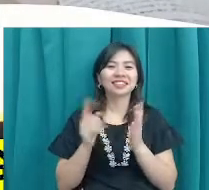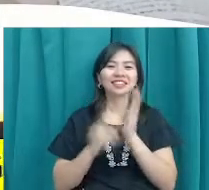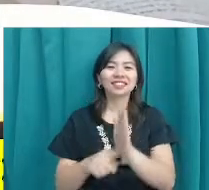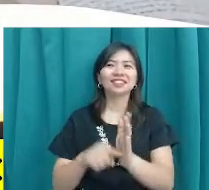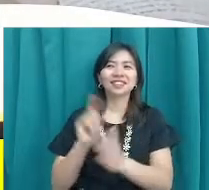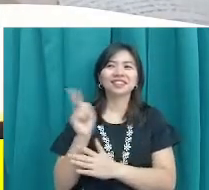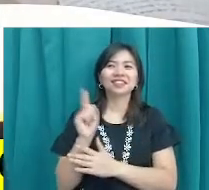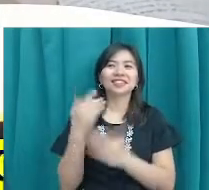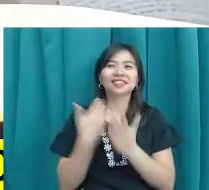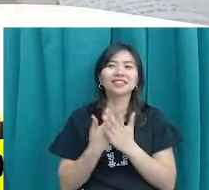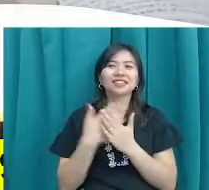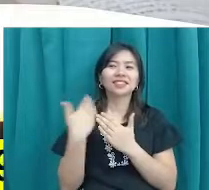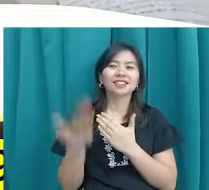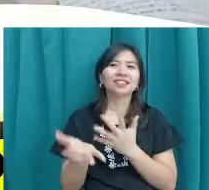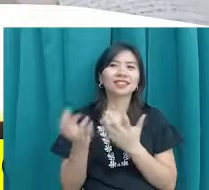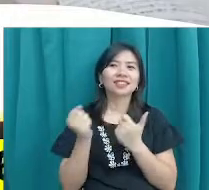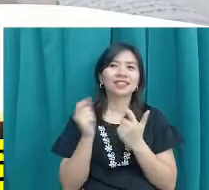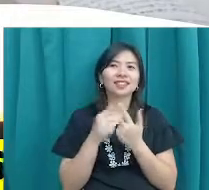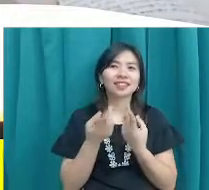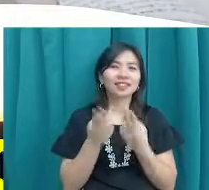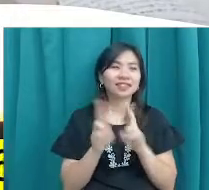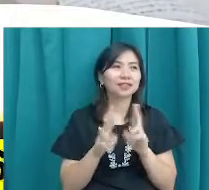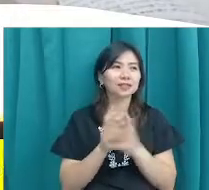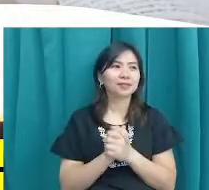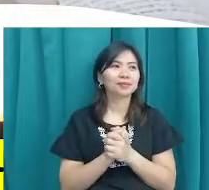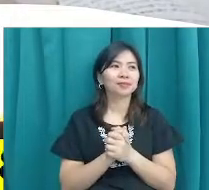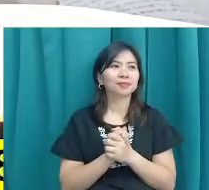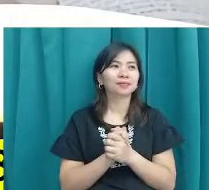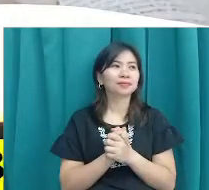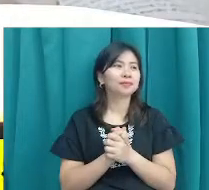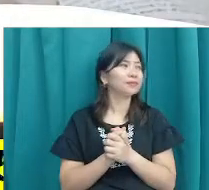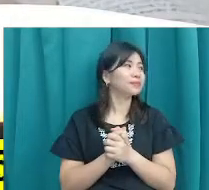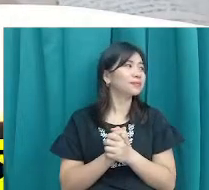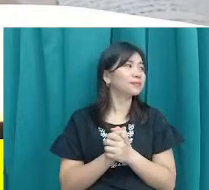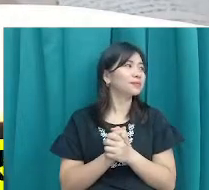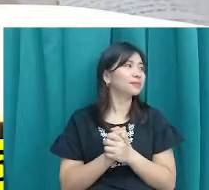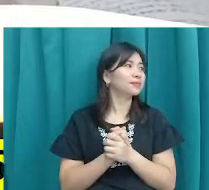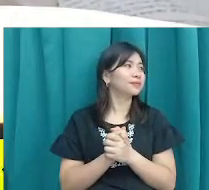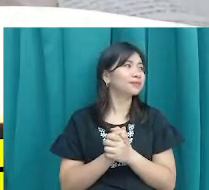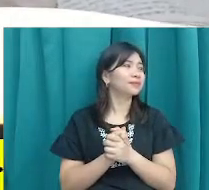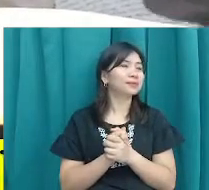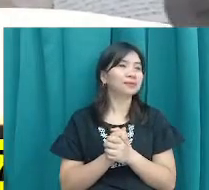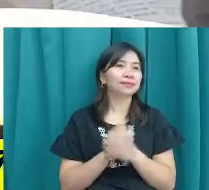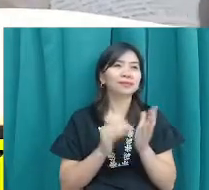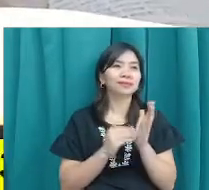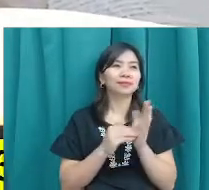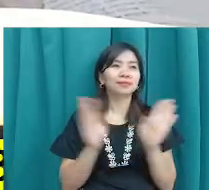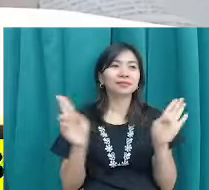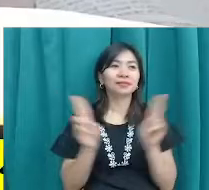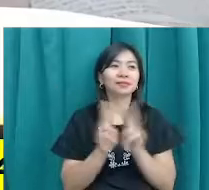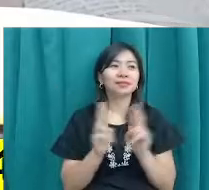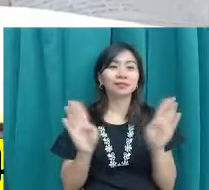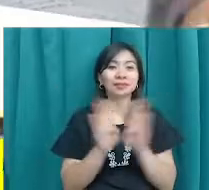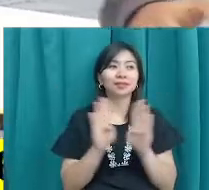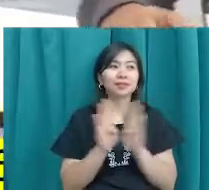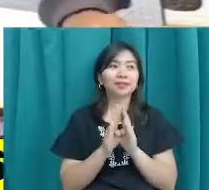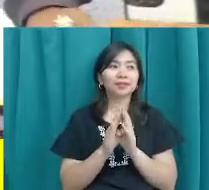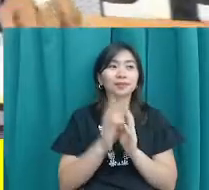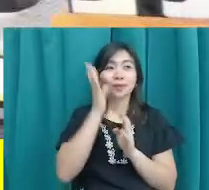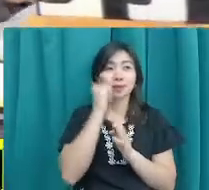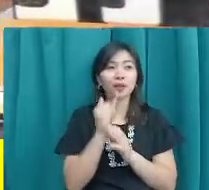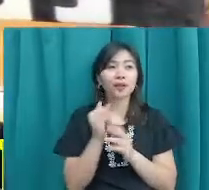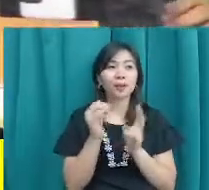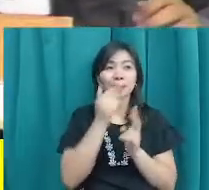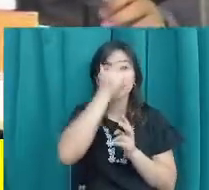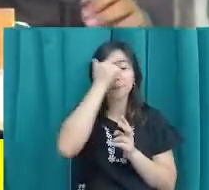ni Judas. Makita sa ibang tao, ganyan kami ni Lord. Oh. Close kami ni Lord eh. Bakit? Master tawag ko sa kanya.